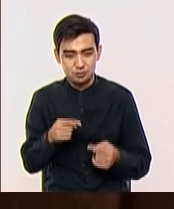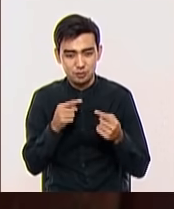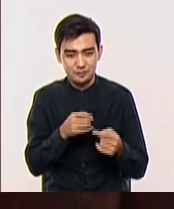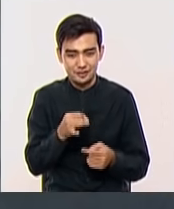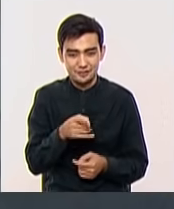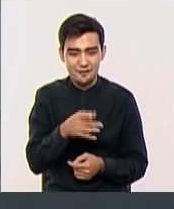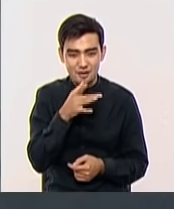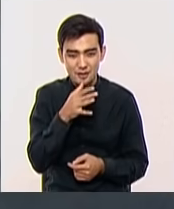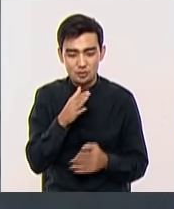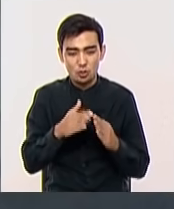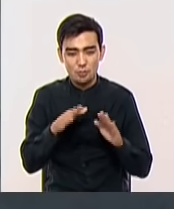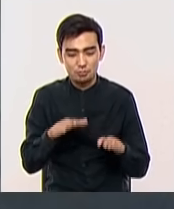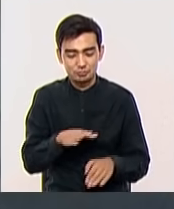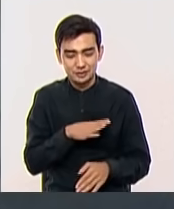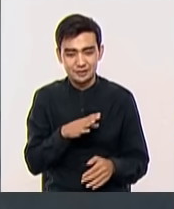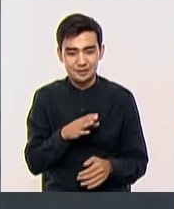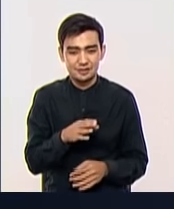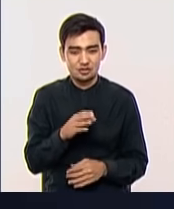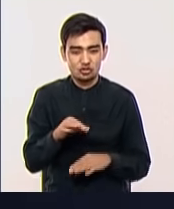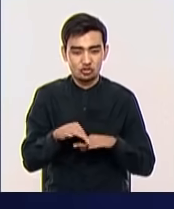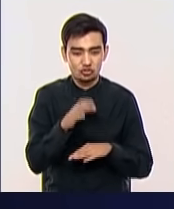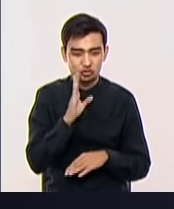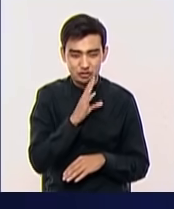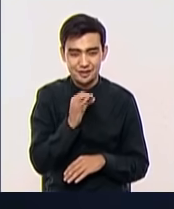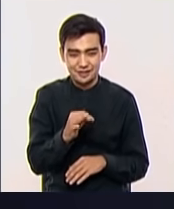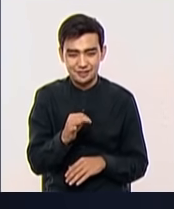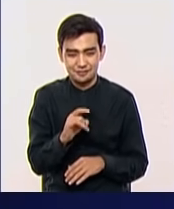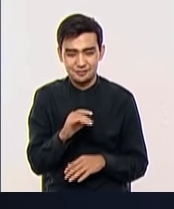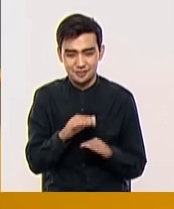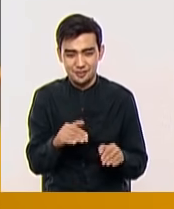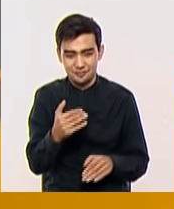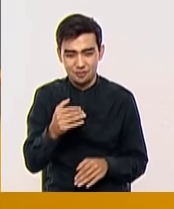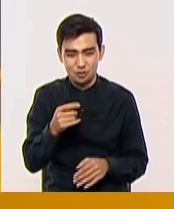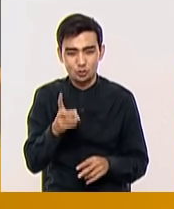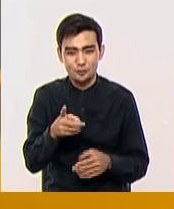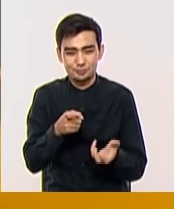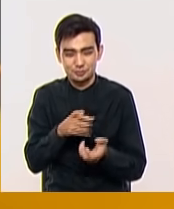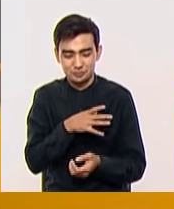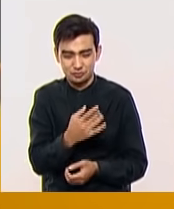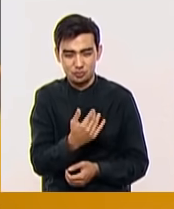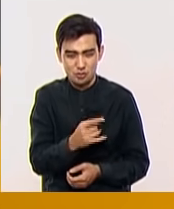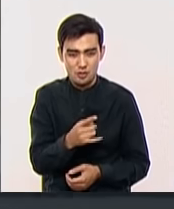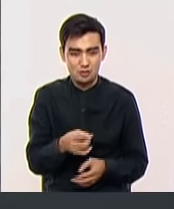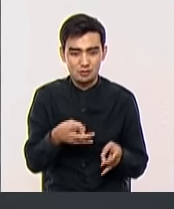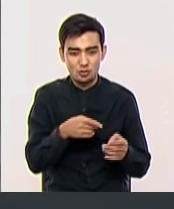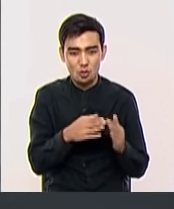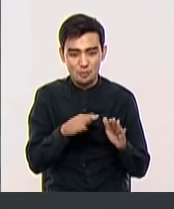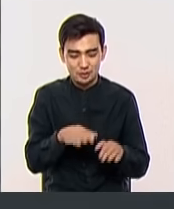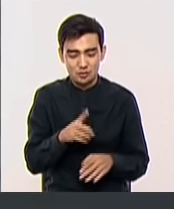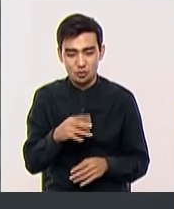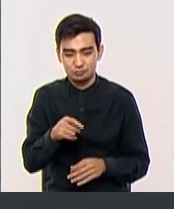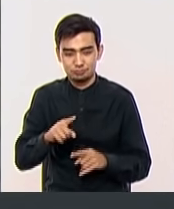это время в доме находилась жена и несовершеннолетние дети этого стрелявшего человека. Но он в итоге был